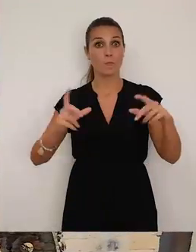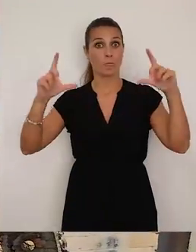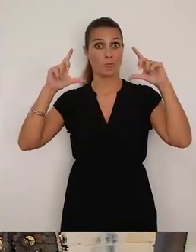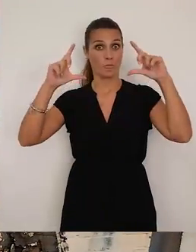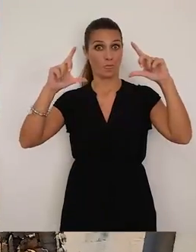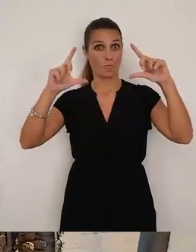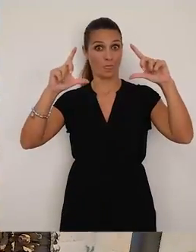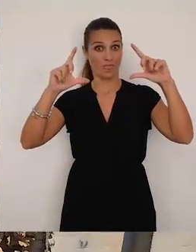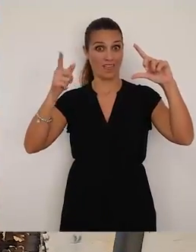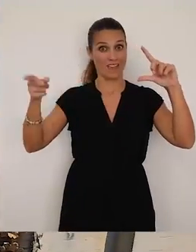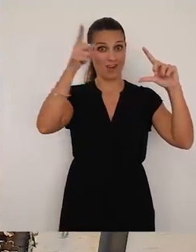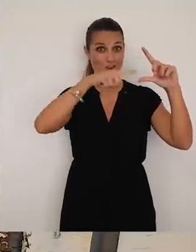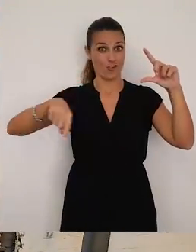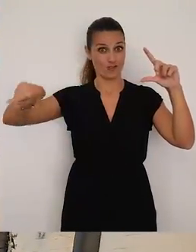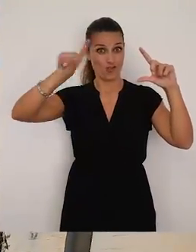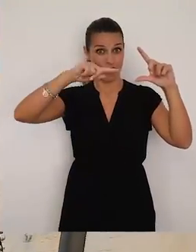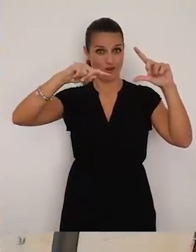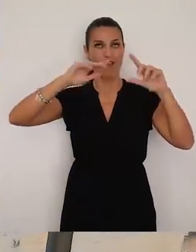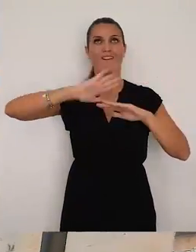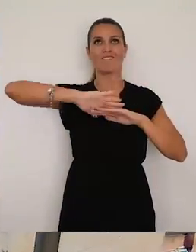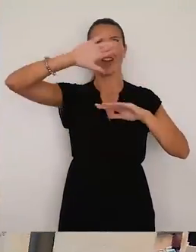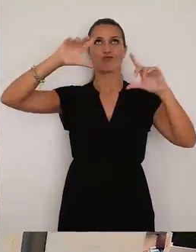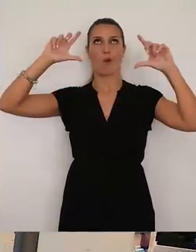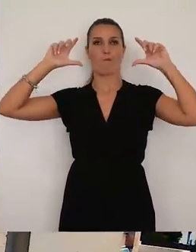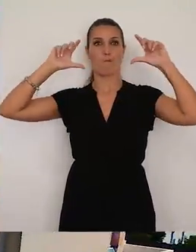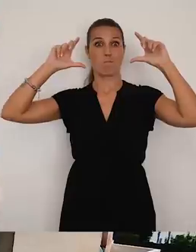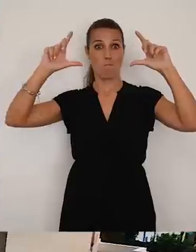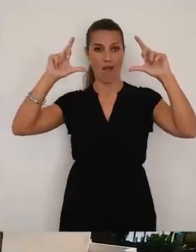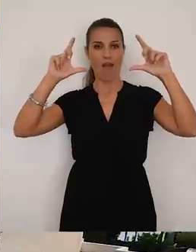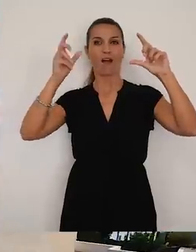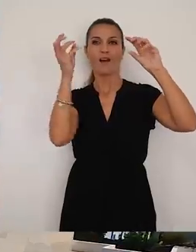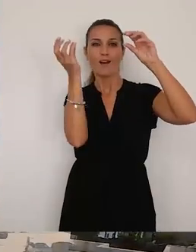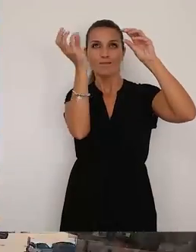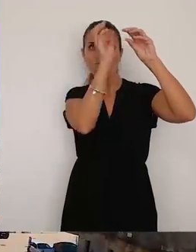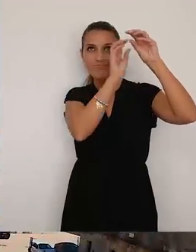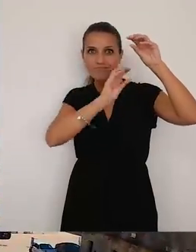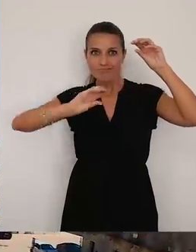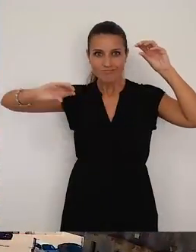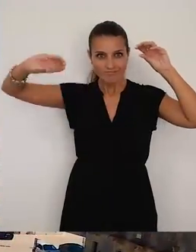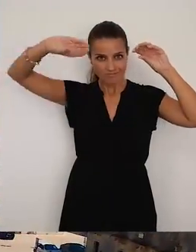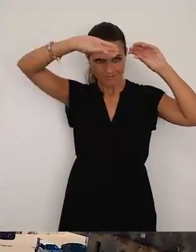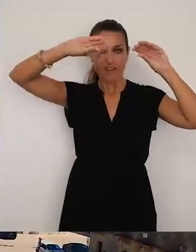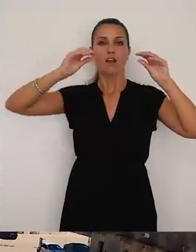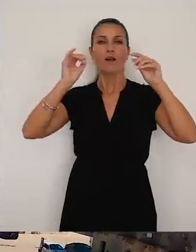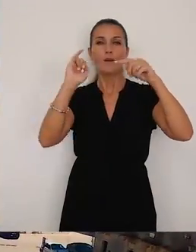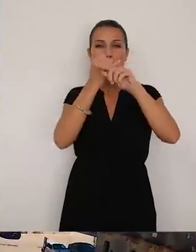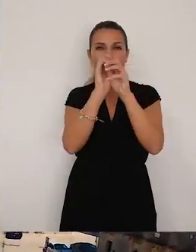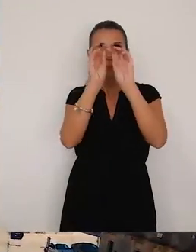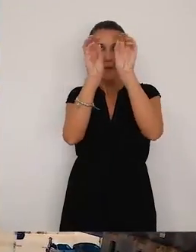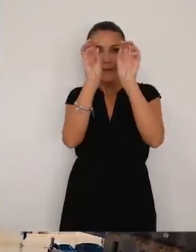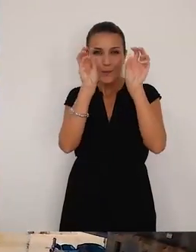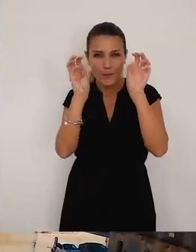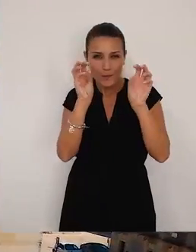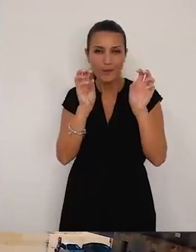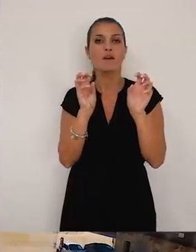Il rosone domina la facciata della chiesa, facendo mostra dei rigogliosi intagli che adornano con opulenza l'intera area